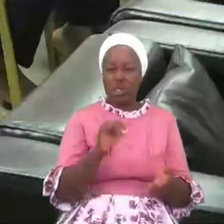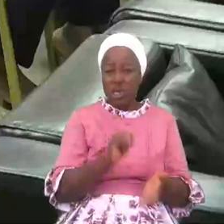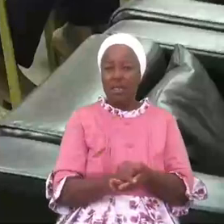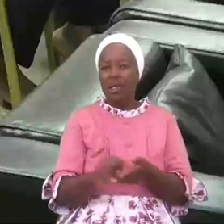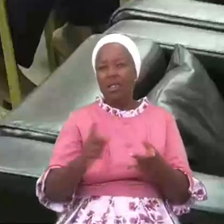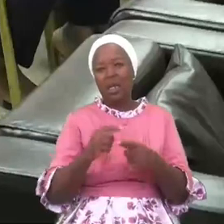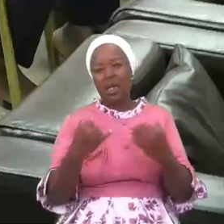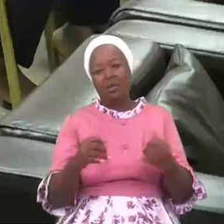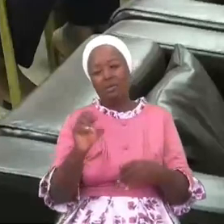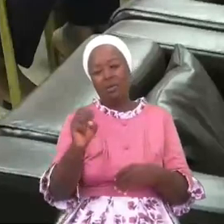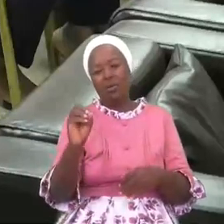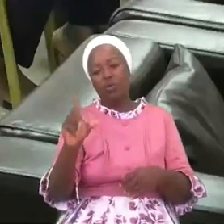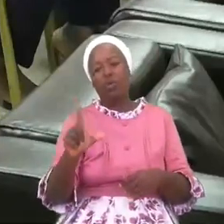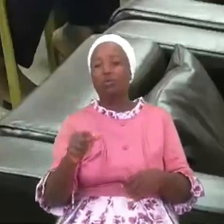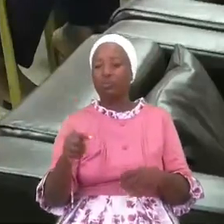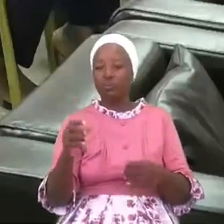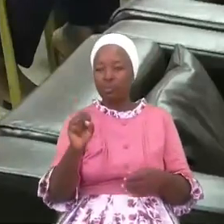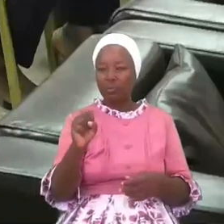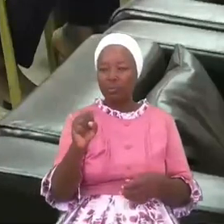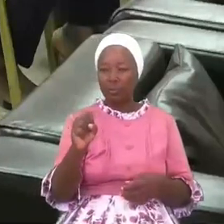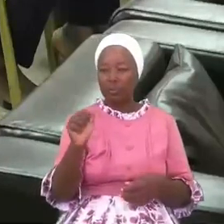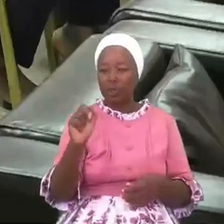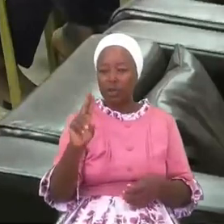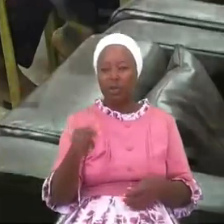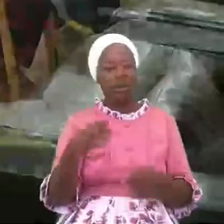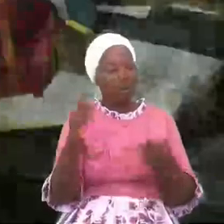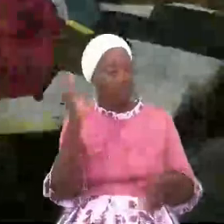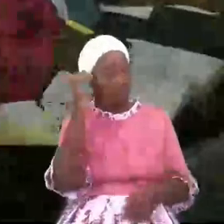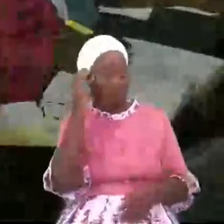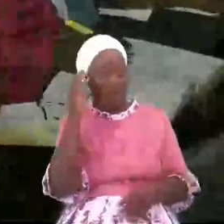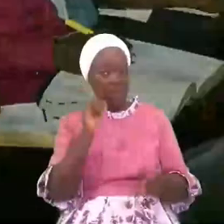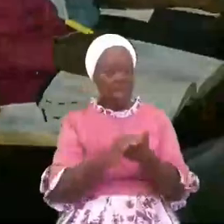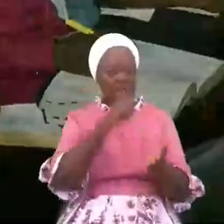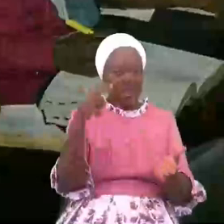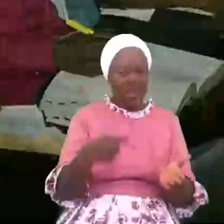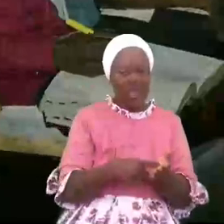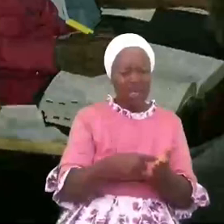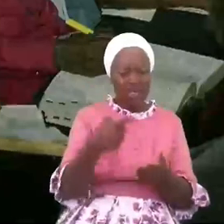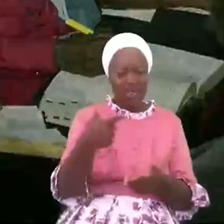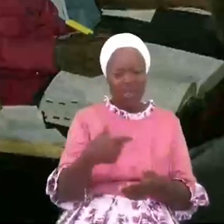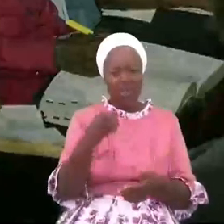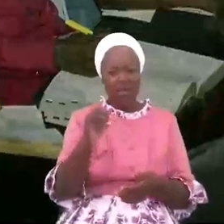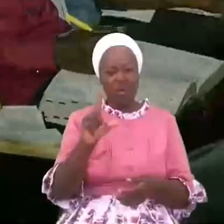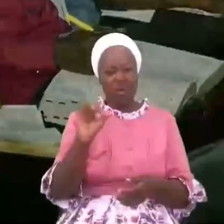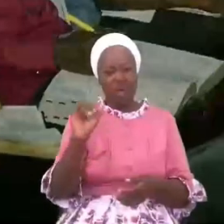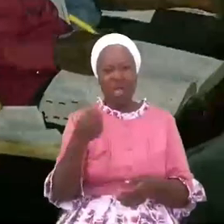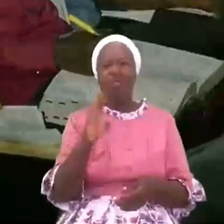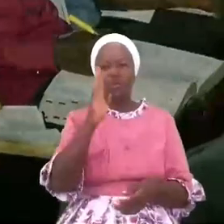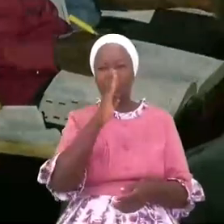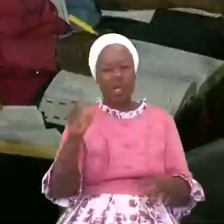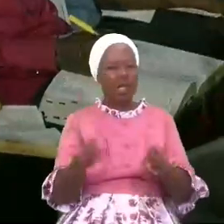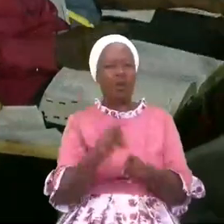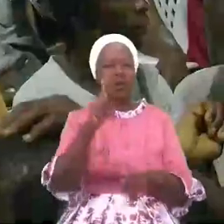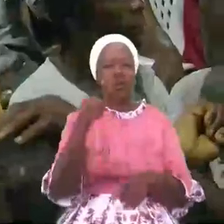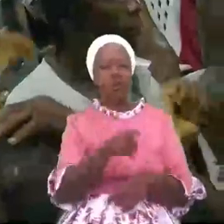Saül, écoute-moi. Ce Goliath, ce Philistin, sera comme l'un d'eux.